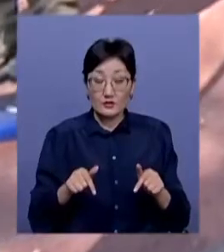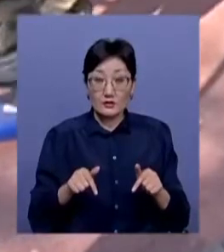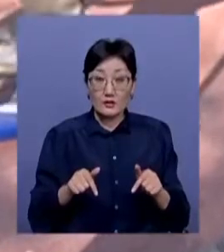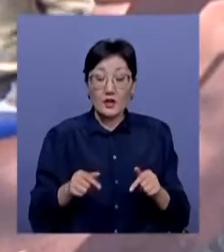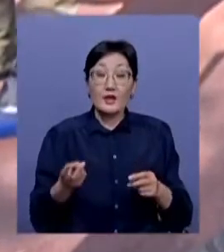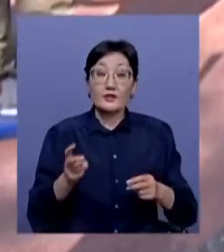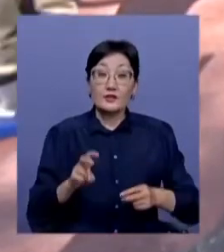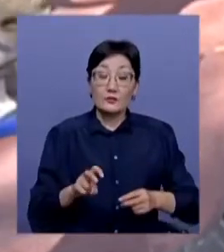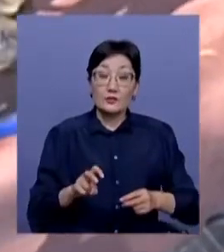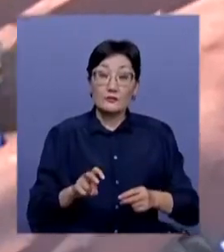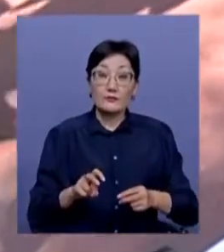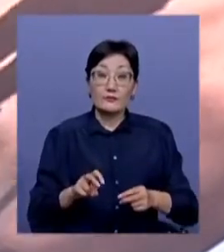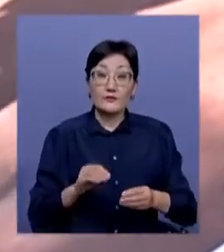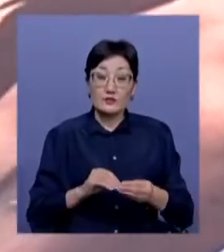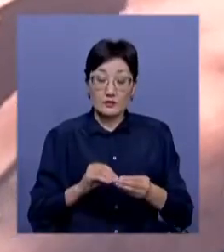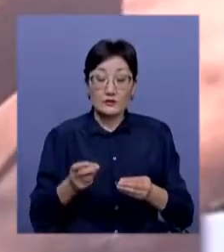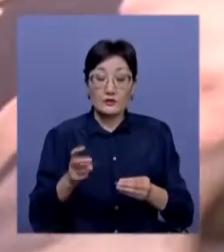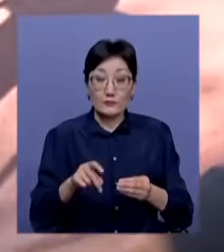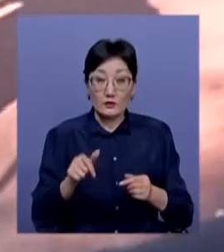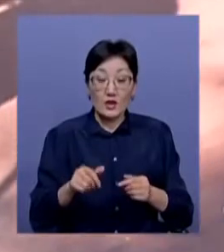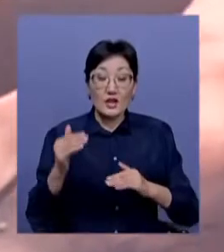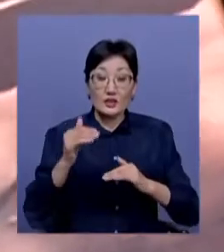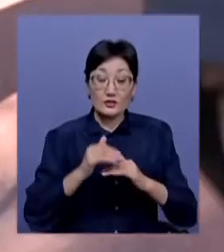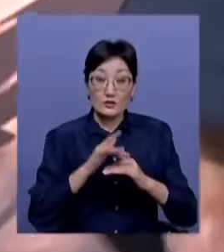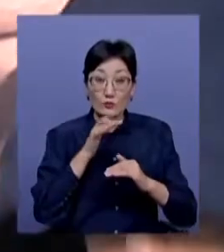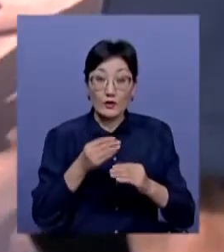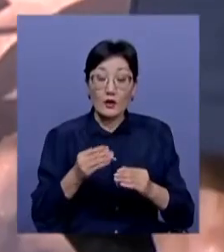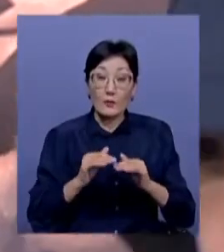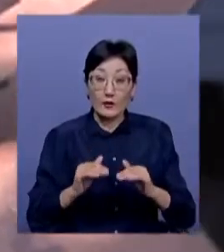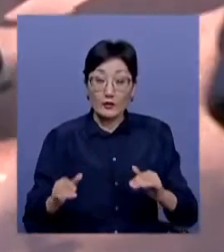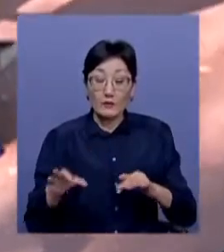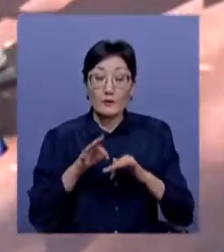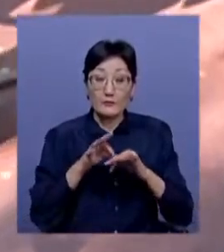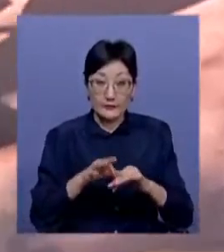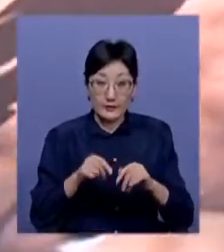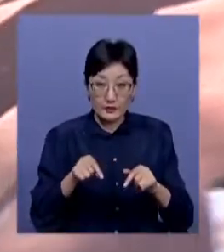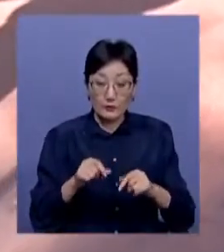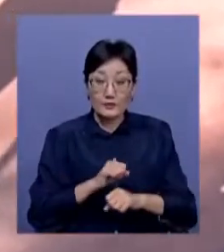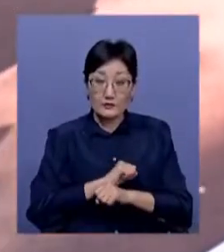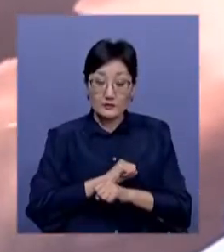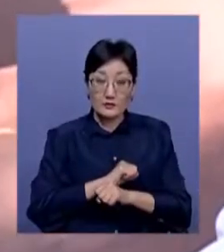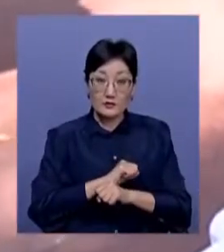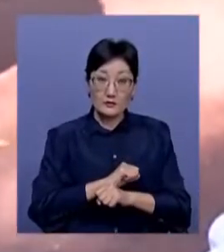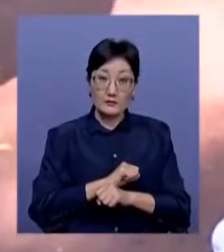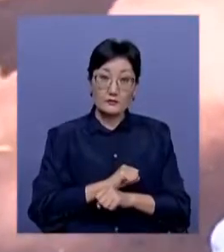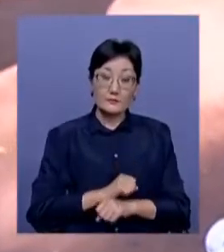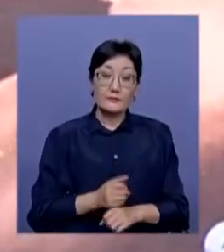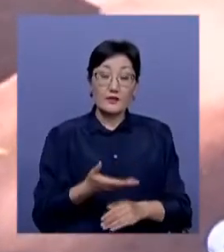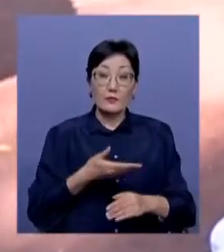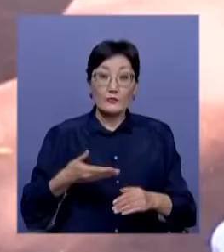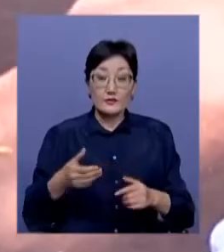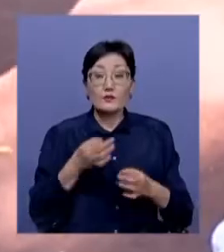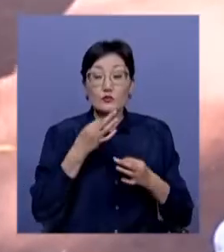келіп тұрамын, күнде келіп тұрамын. Кешке балармен келем. Мына жер бізге